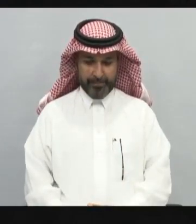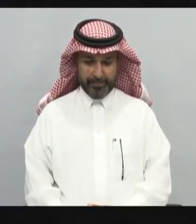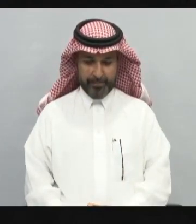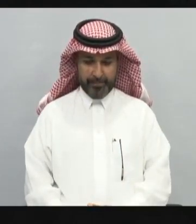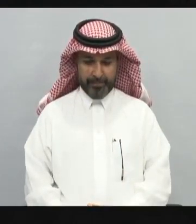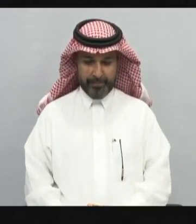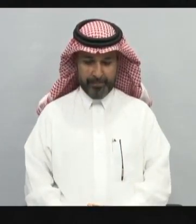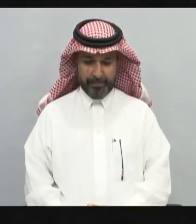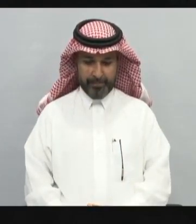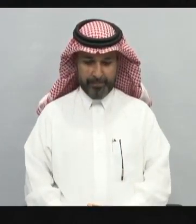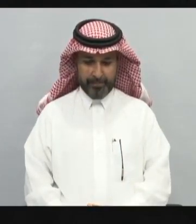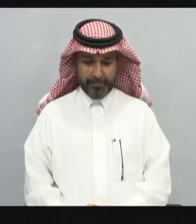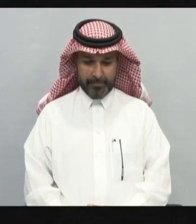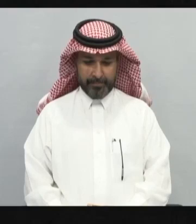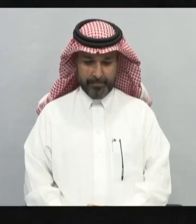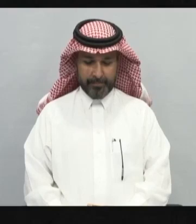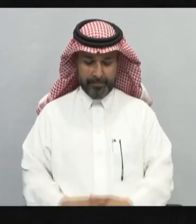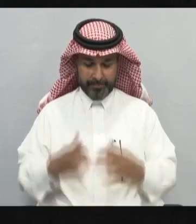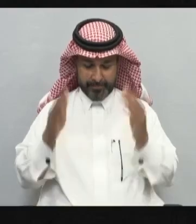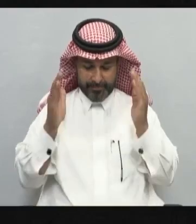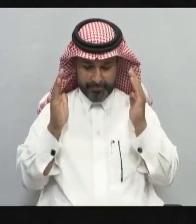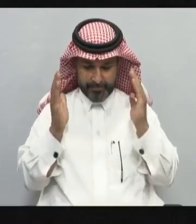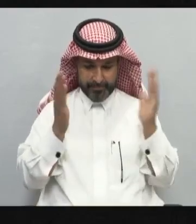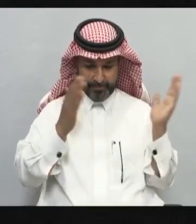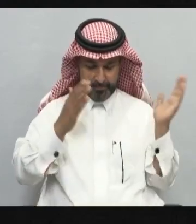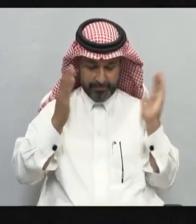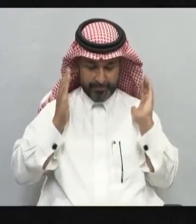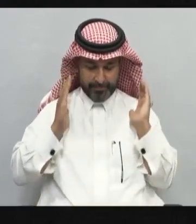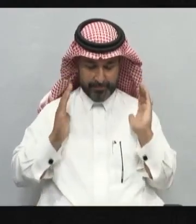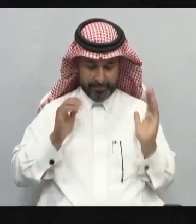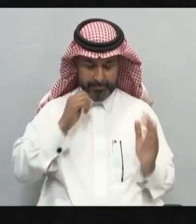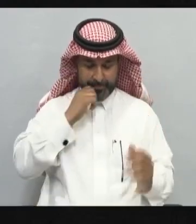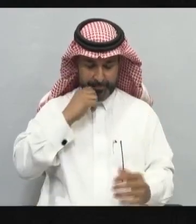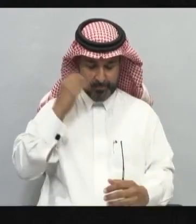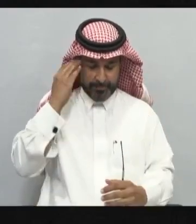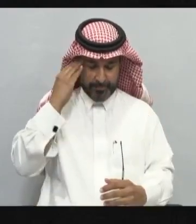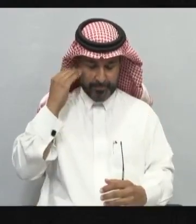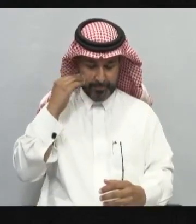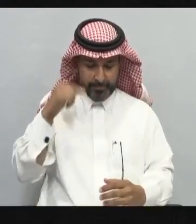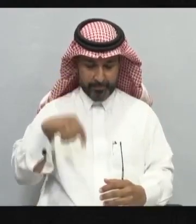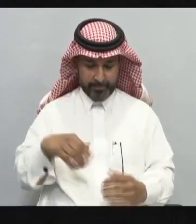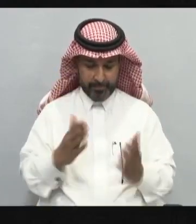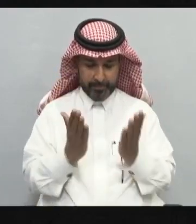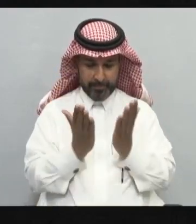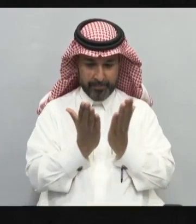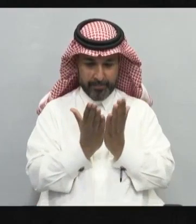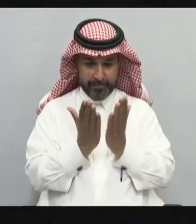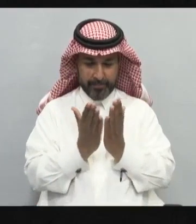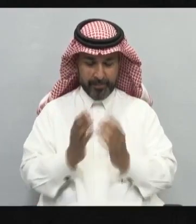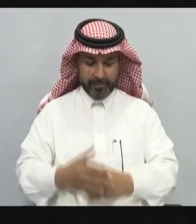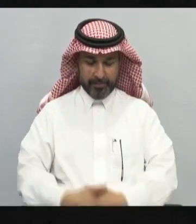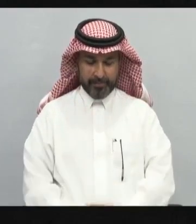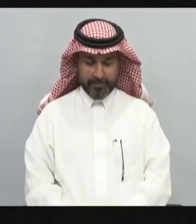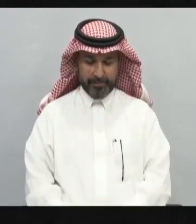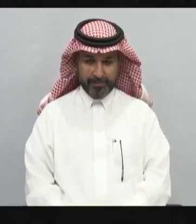وسلم اجمعين وبعد حياكم الله ابنائي الطلاب وبناتي الطالبات في درس اليوم الذي نتناول فيه